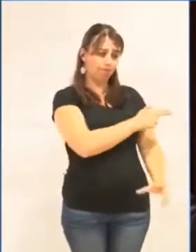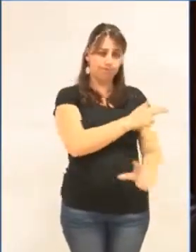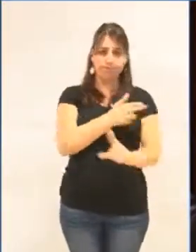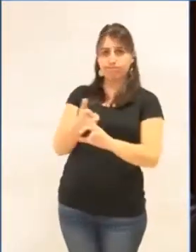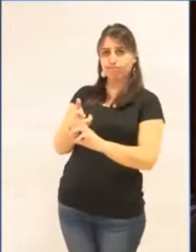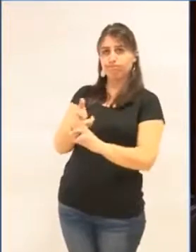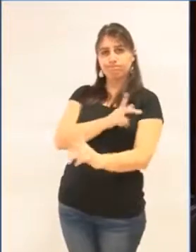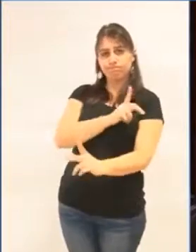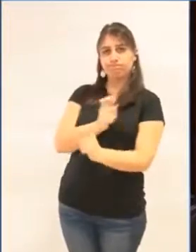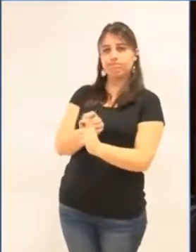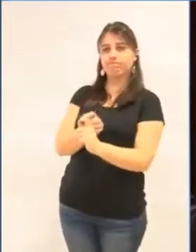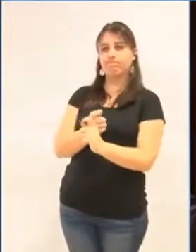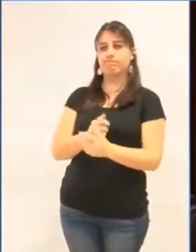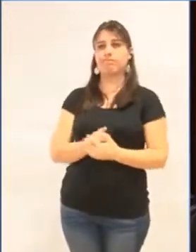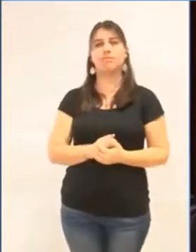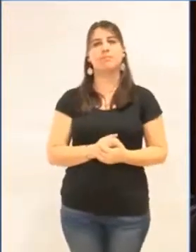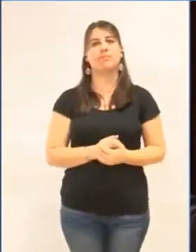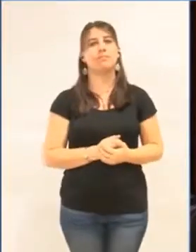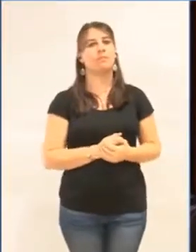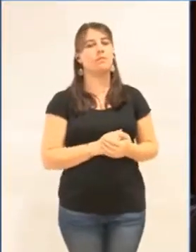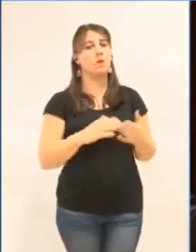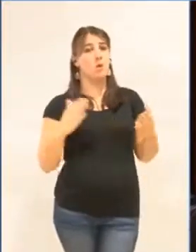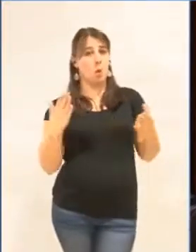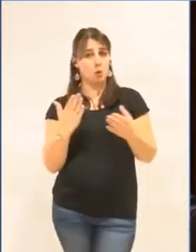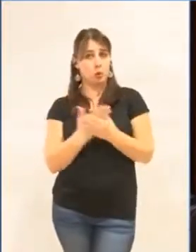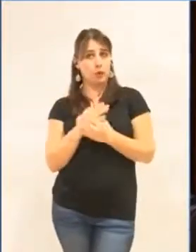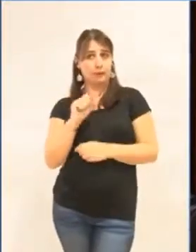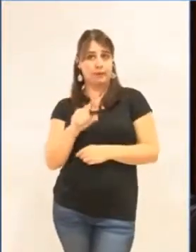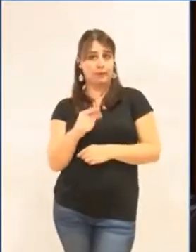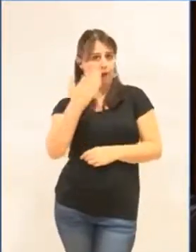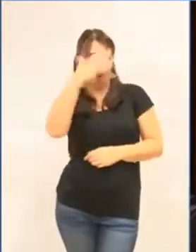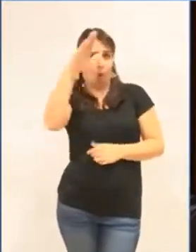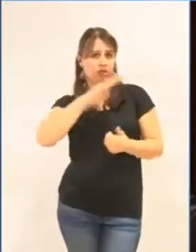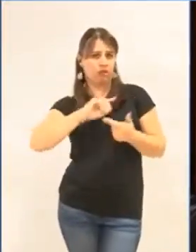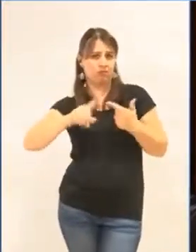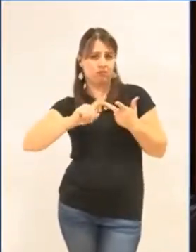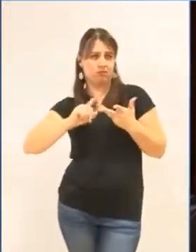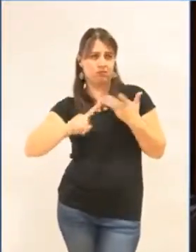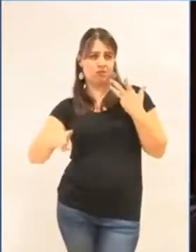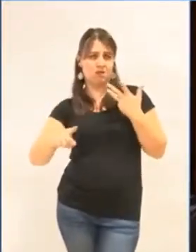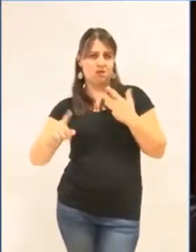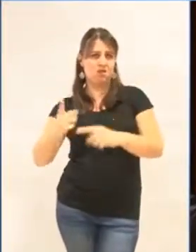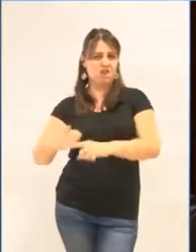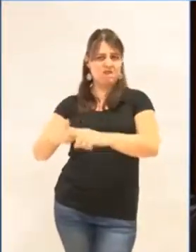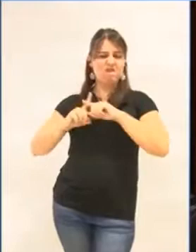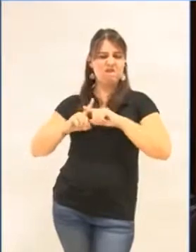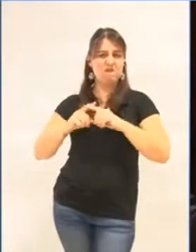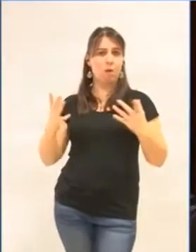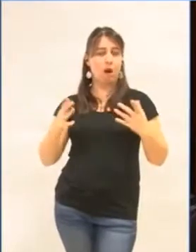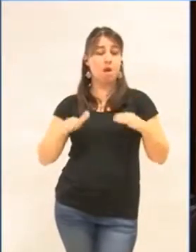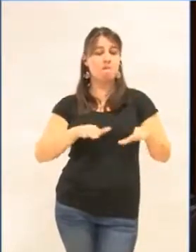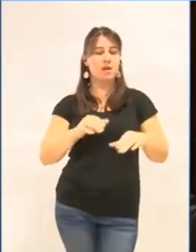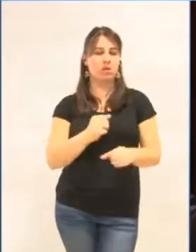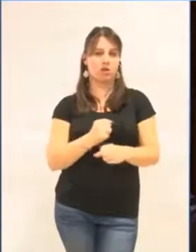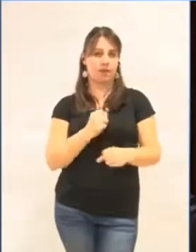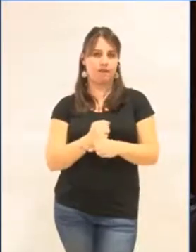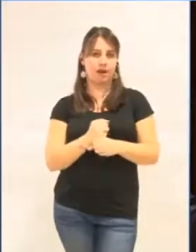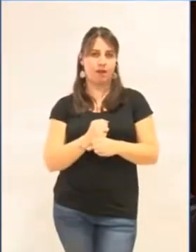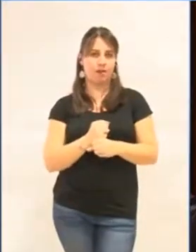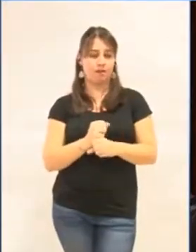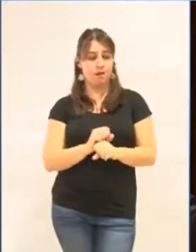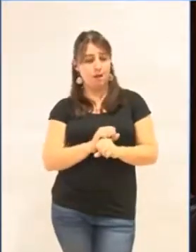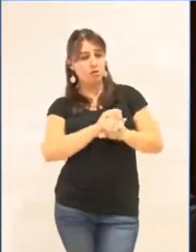C'est donc sur ces dossiers, comme sur d'autres, la méthode de travail qui est pointée du doigt. Une absence de